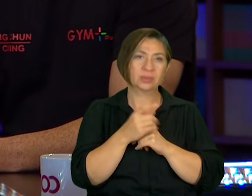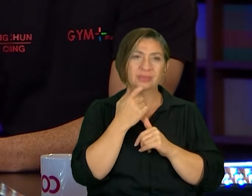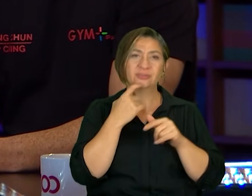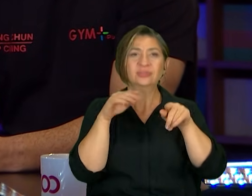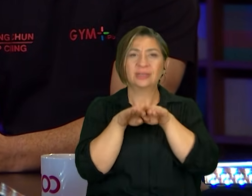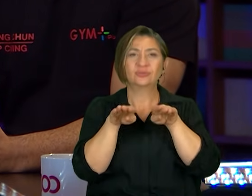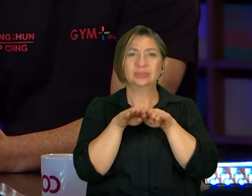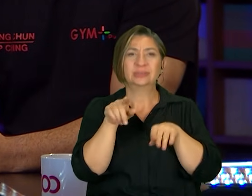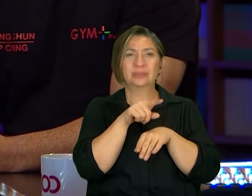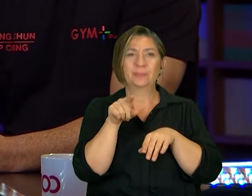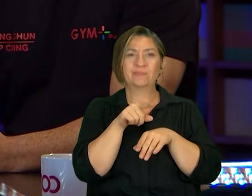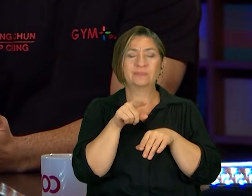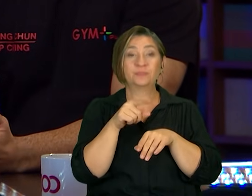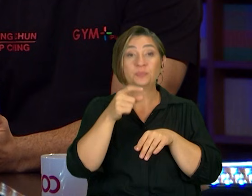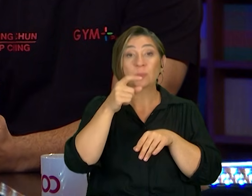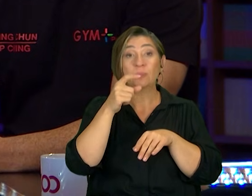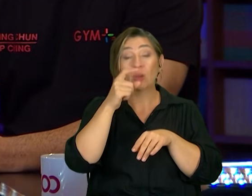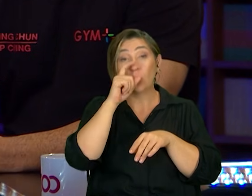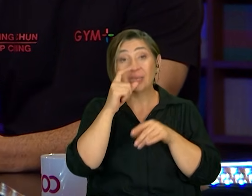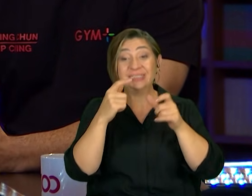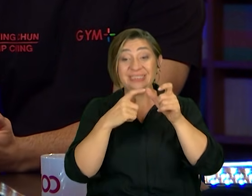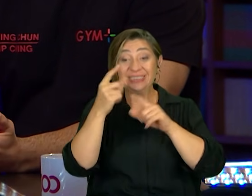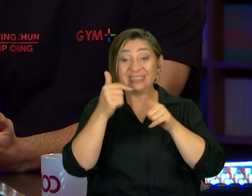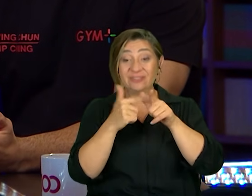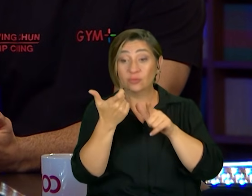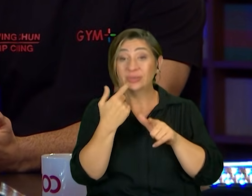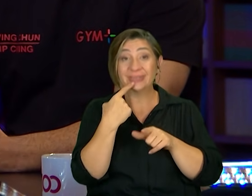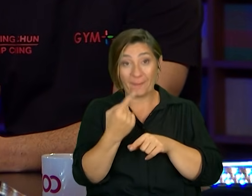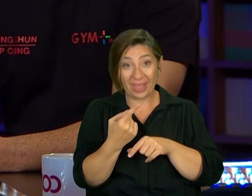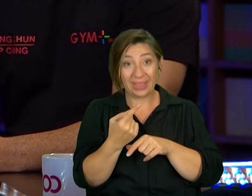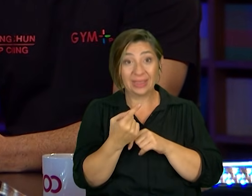hemen aynıyız. Okan Bey, bu arada Sifu demek, demin